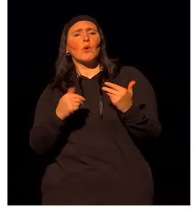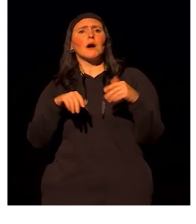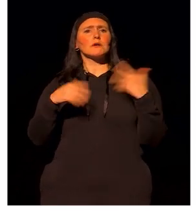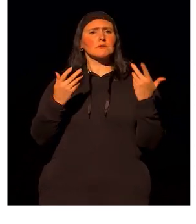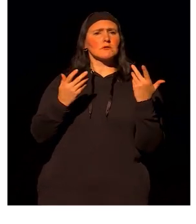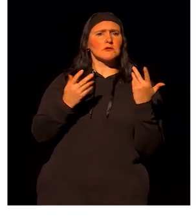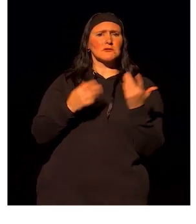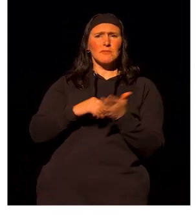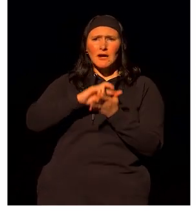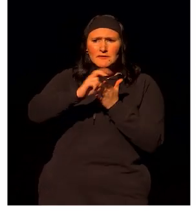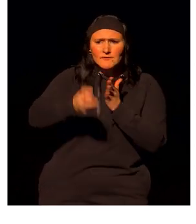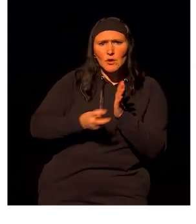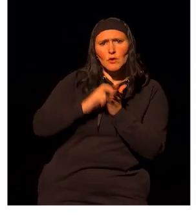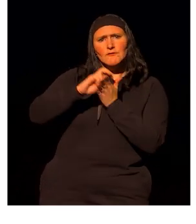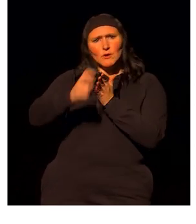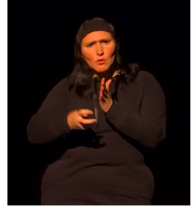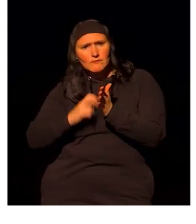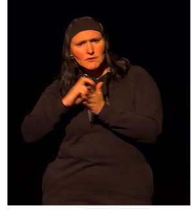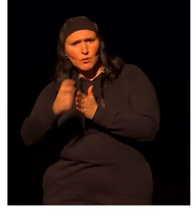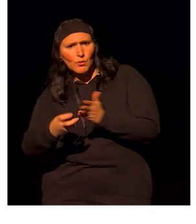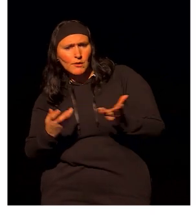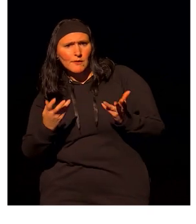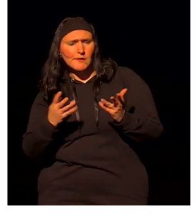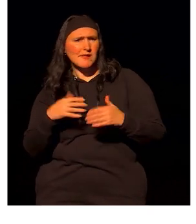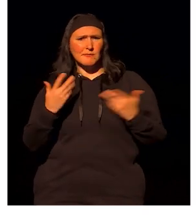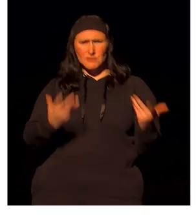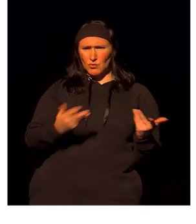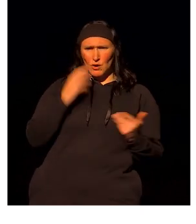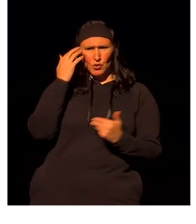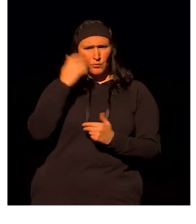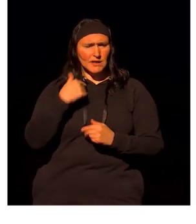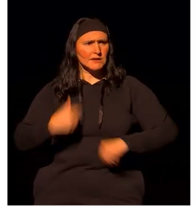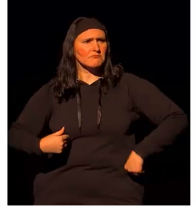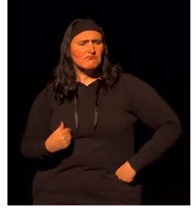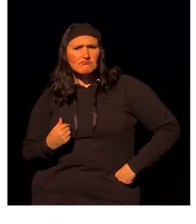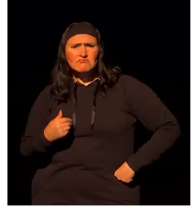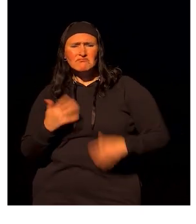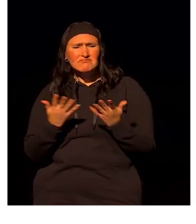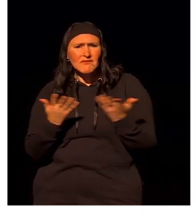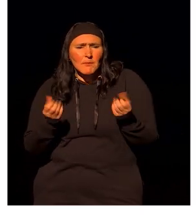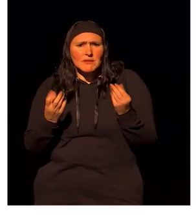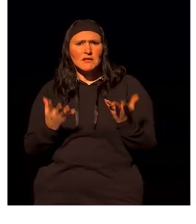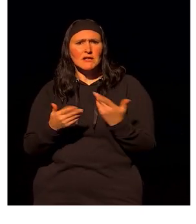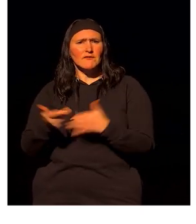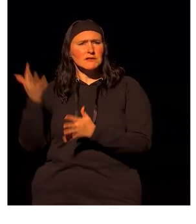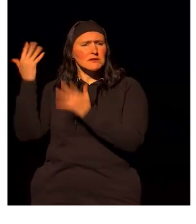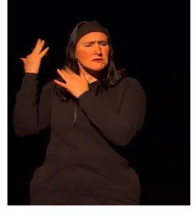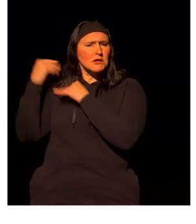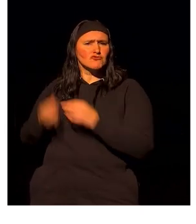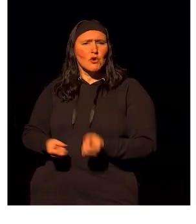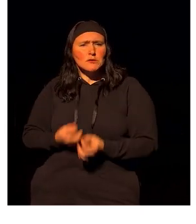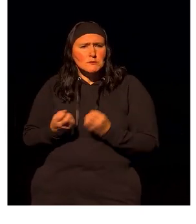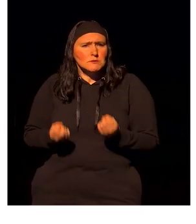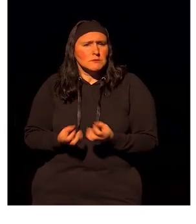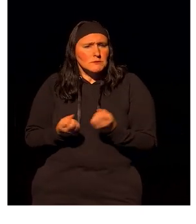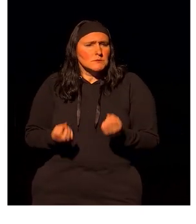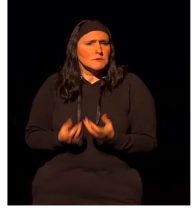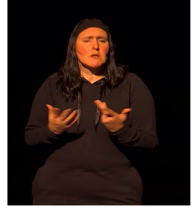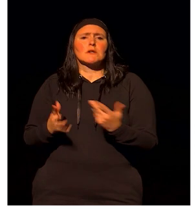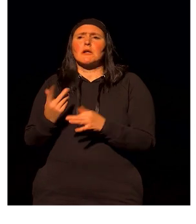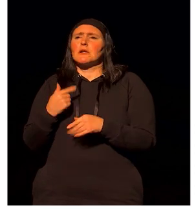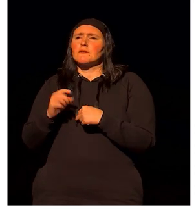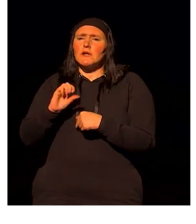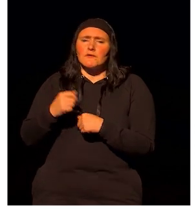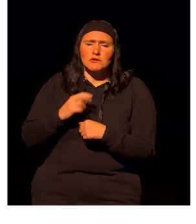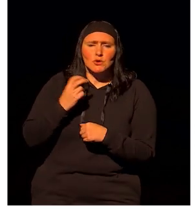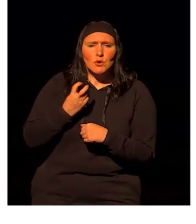das, dass etwas, was eigentlich so lange schon währt und so viele Versuche hervorgebracht hat, dass so